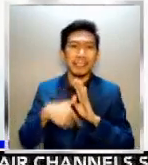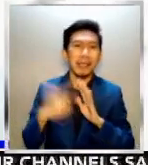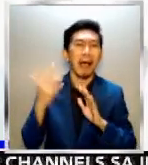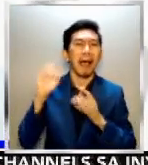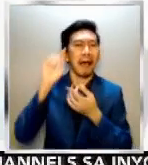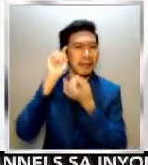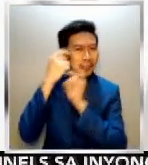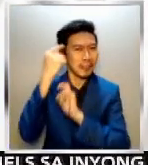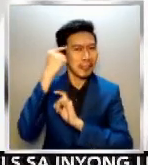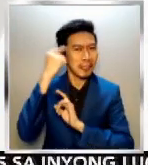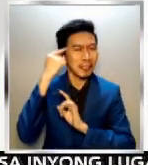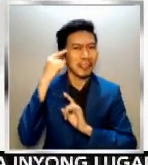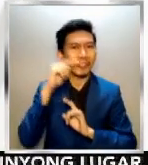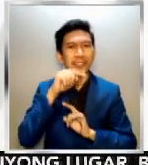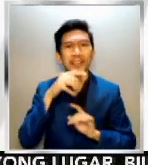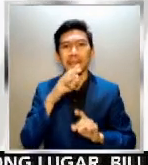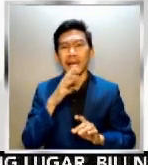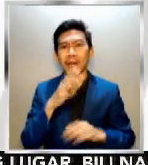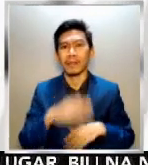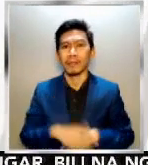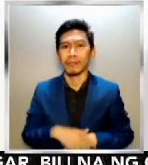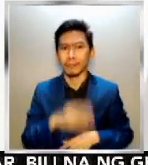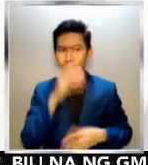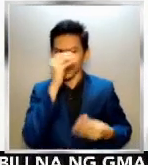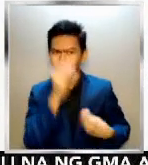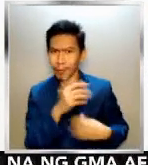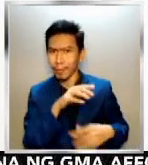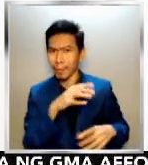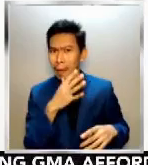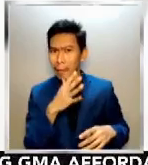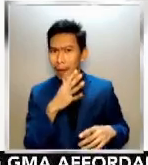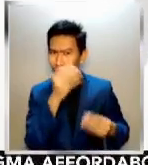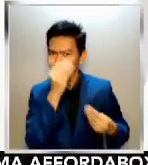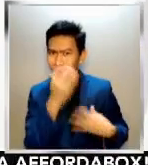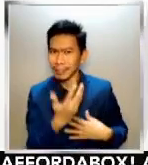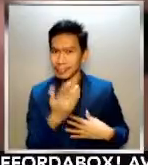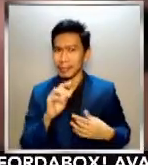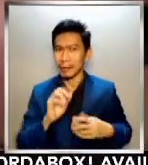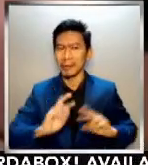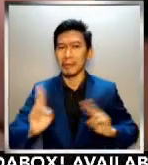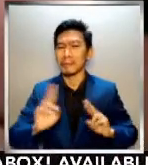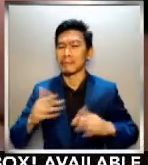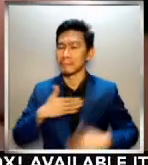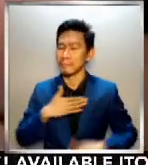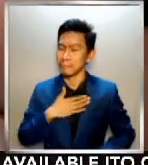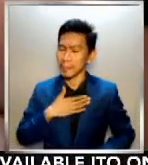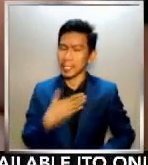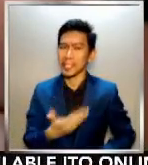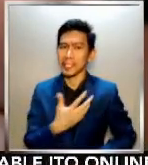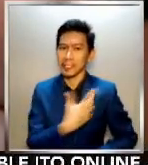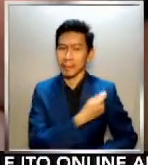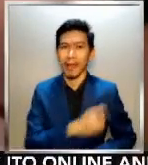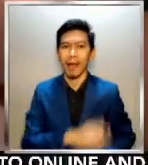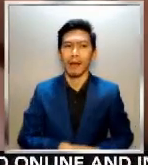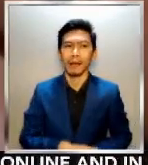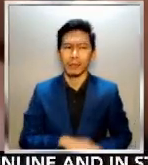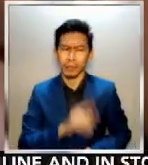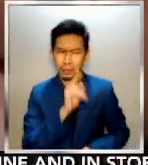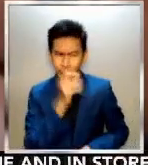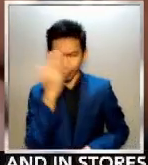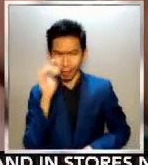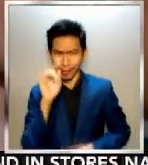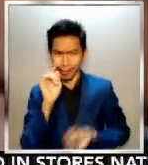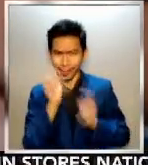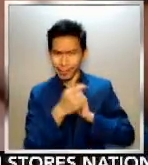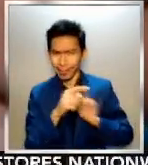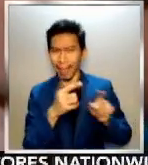niya, ready na pa vaccine. Then I asked her what changed her mind and sabi niya nga napanood niya si Marian Rivera na nagpa-vaccine